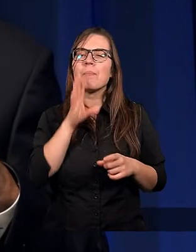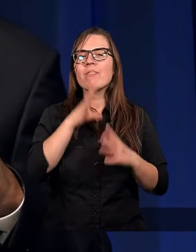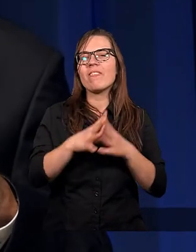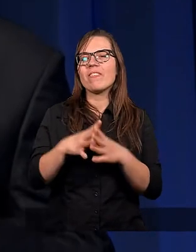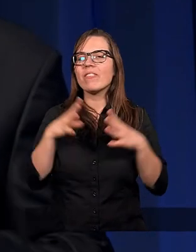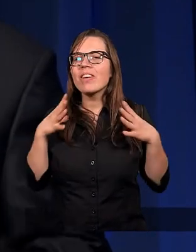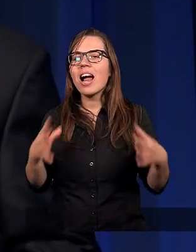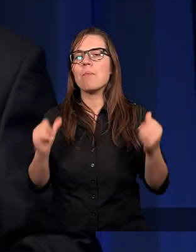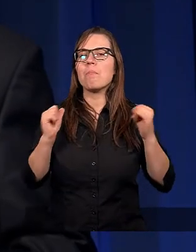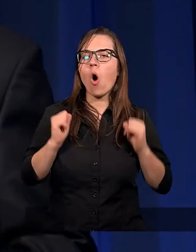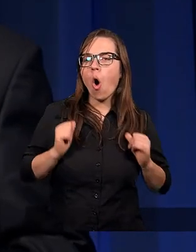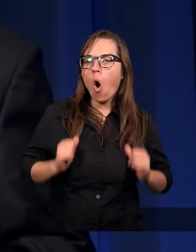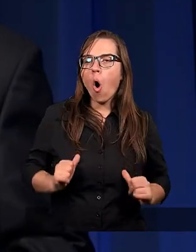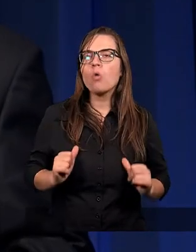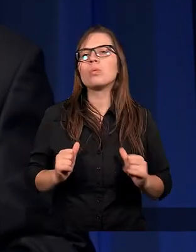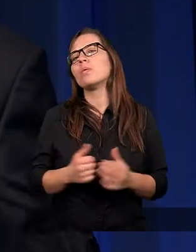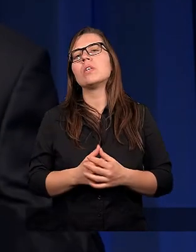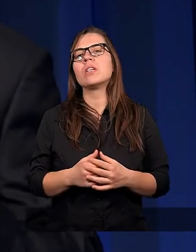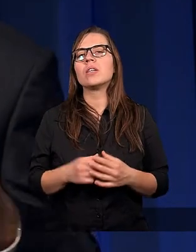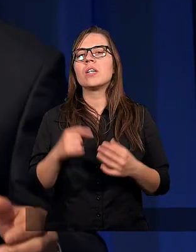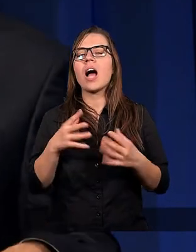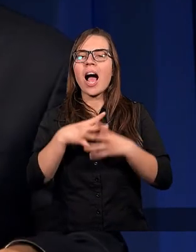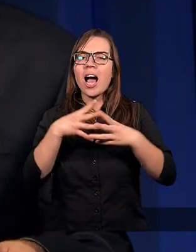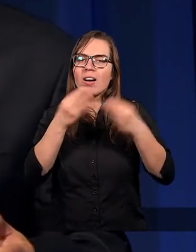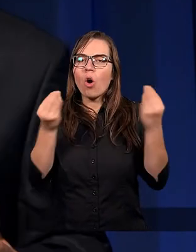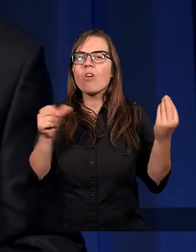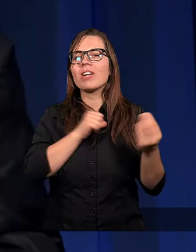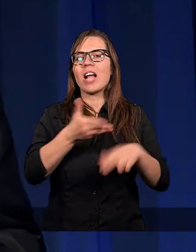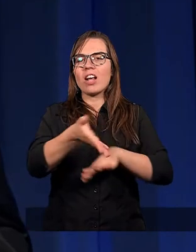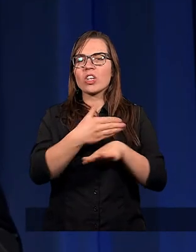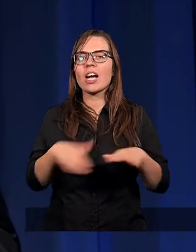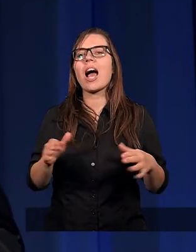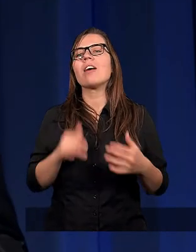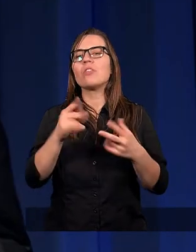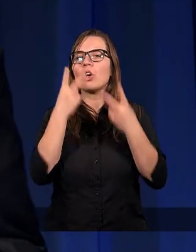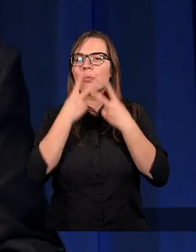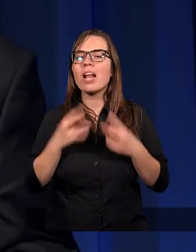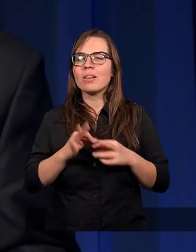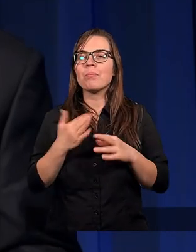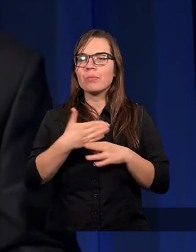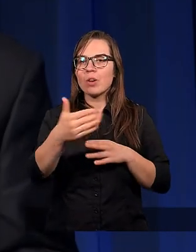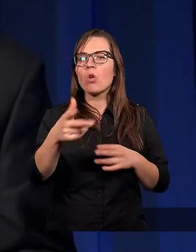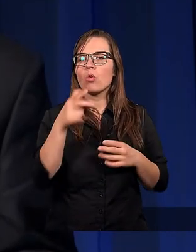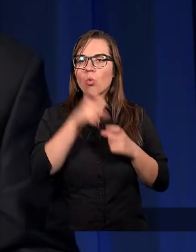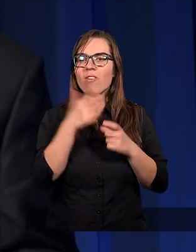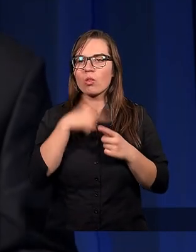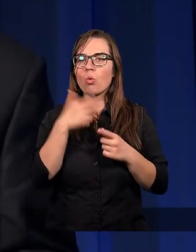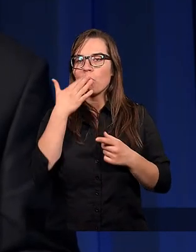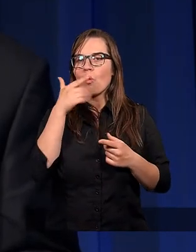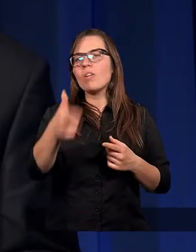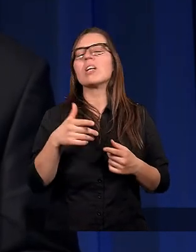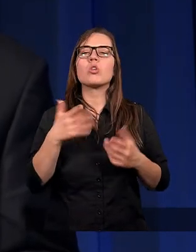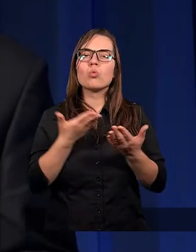wielkiego pokoju. Kraj się rozwija. Zresztą, gdybym przeczytał słowa, które o tym mówią, one